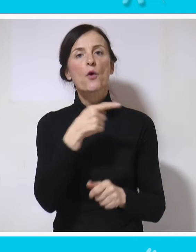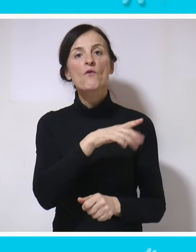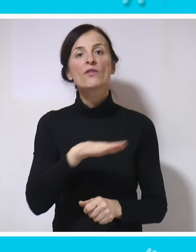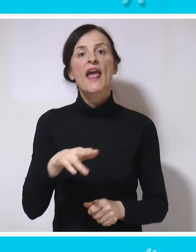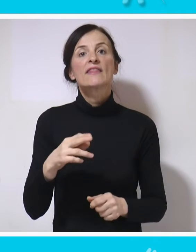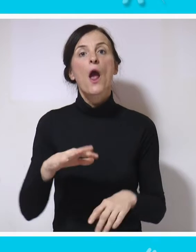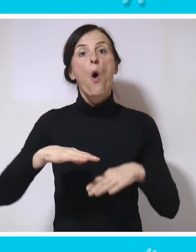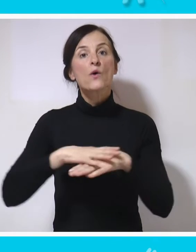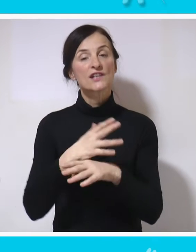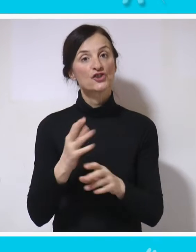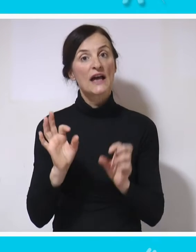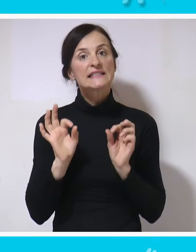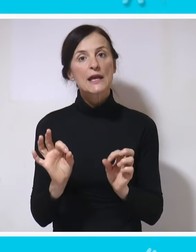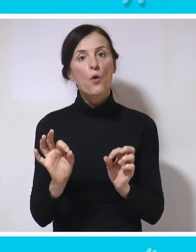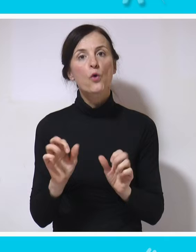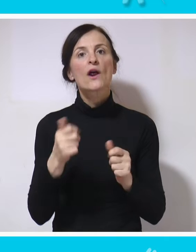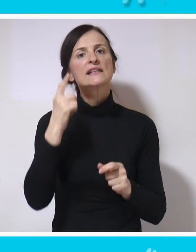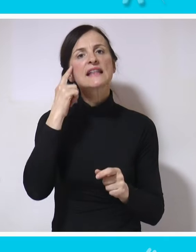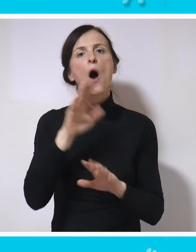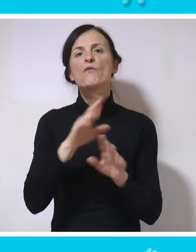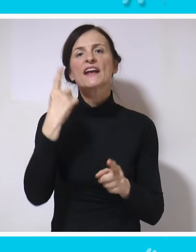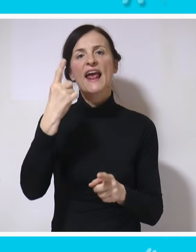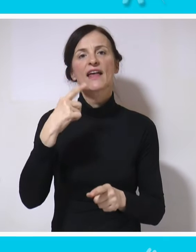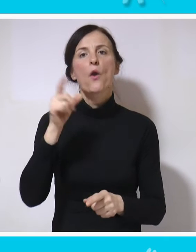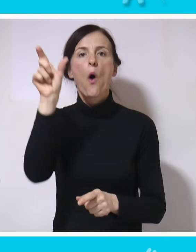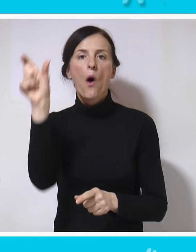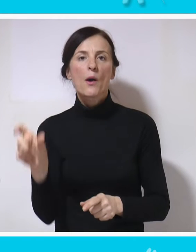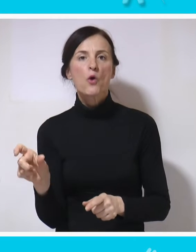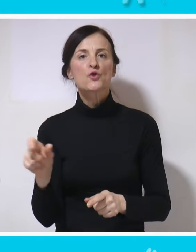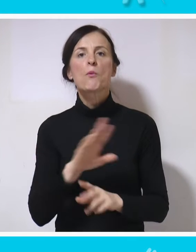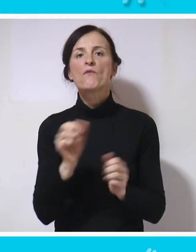se dete osjeća sigurno i bezbedno uz njega, zna da je jedno lice samo